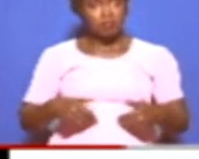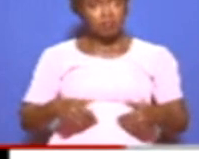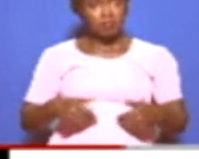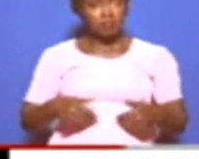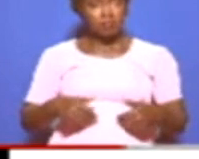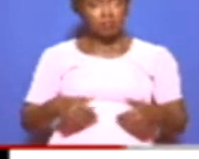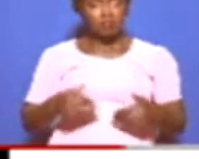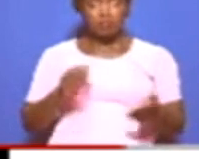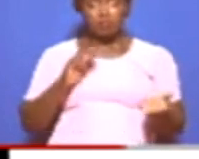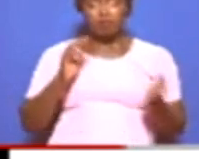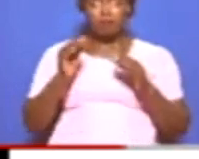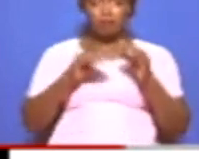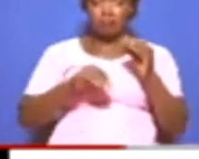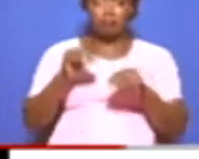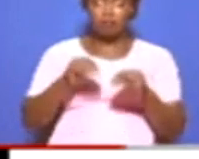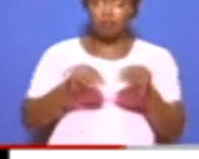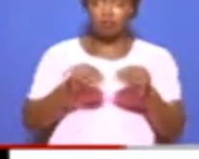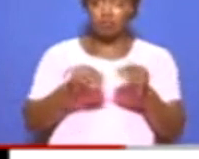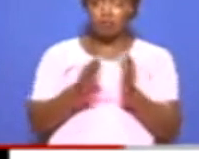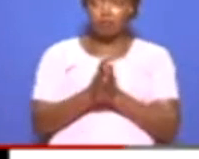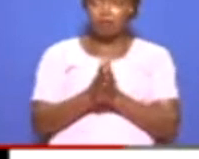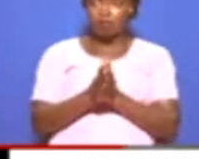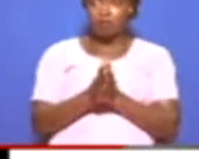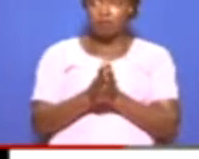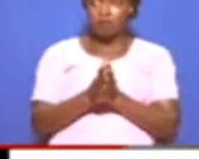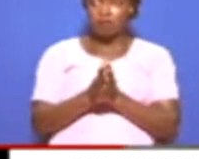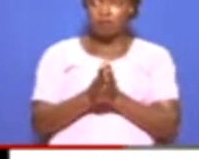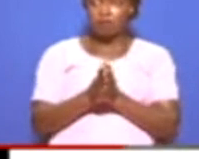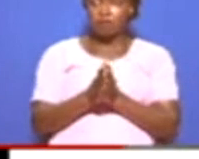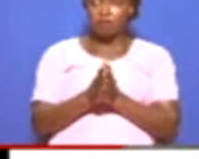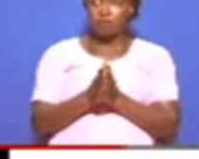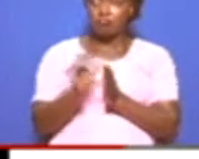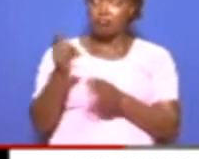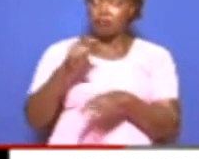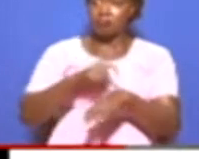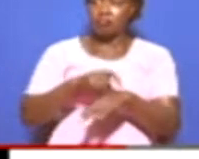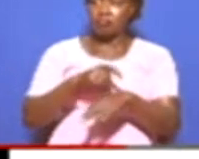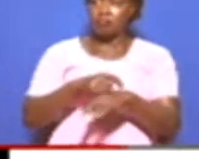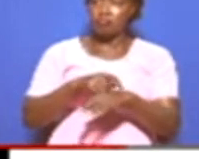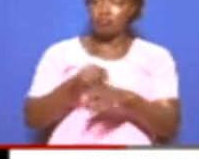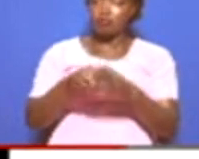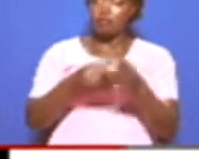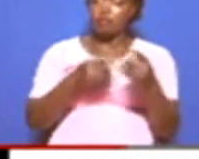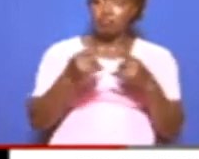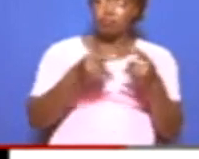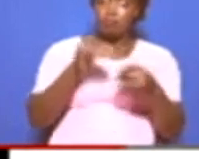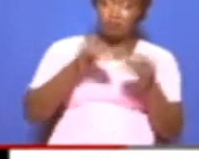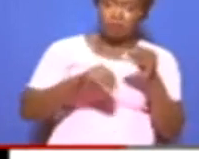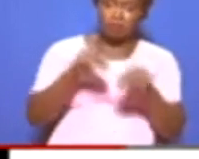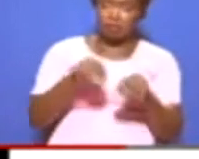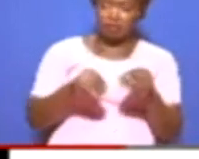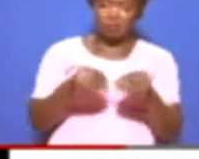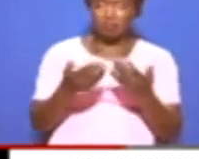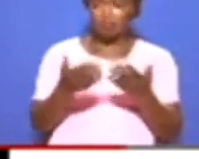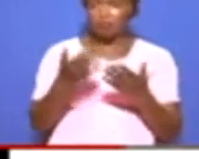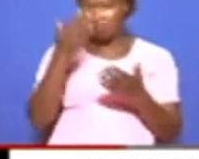uchaguzi mkuu unapania kujitosa, na sio mara yako ya kwanza kujitosa katika kinyang'anyiro cha uchaguzi. Pengine kwa